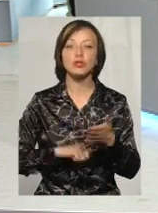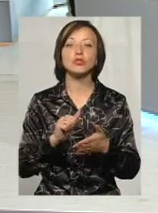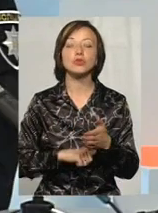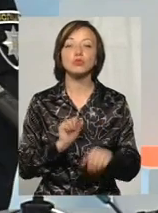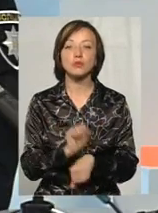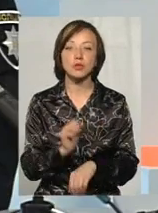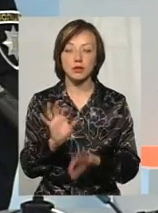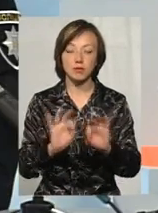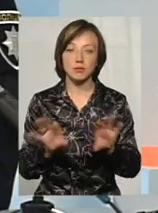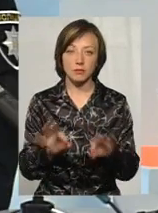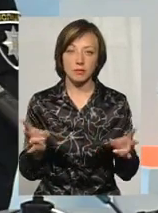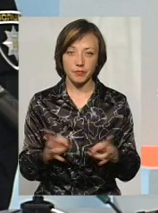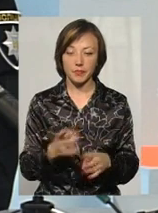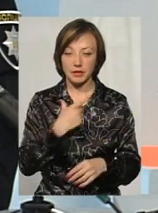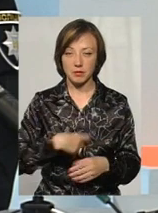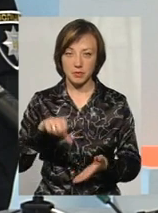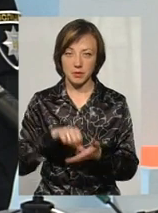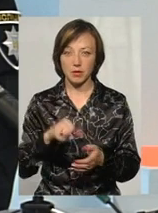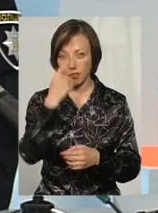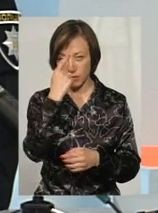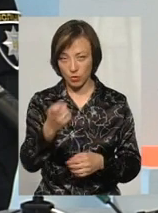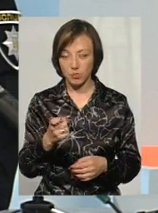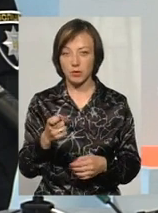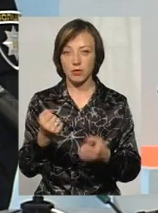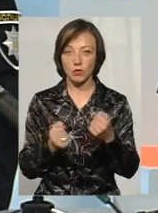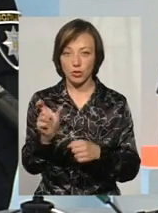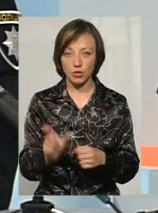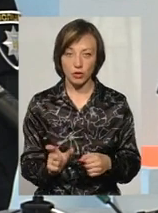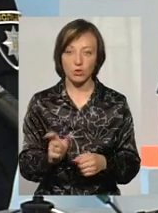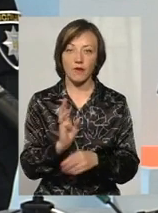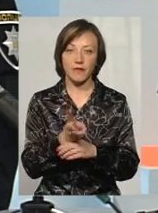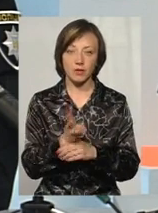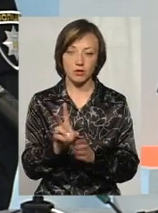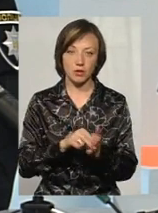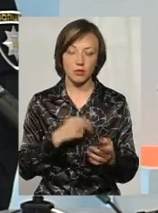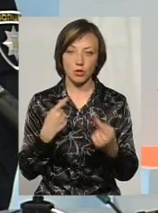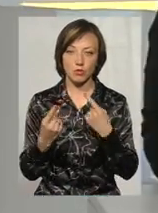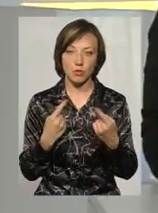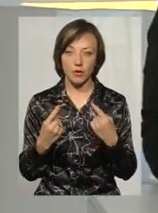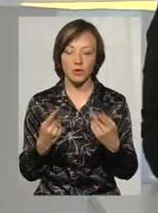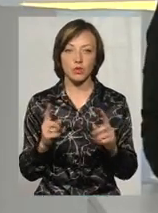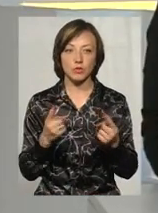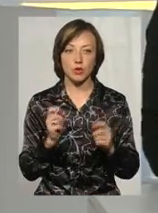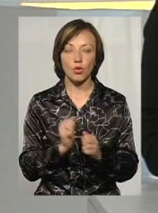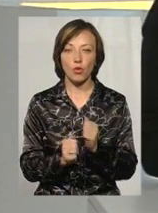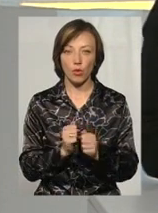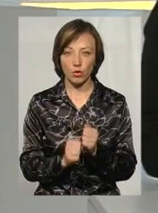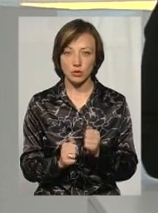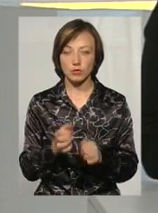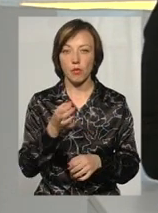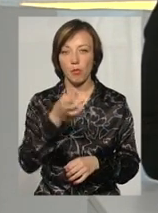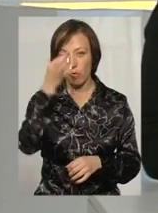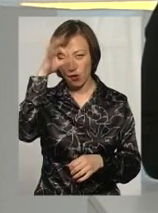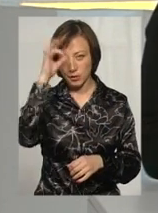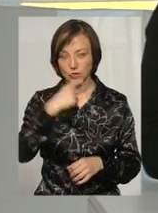такого транспортного засобу, представитись і повідомити особі про те, що ведеться відеозапис нашої розмови, оскільки кожен поліцейський